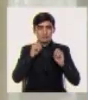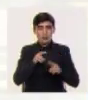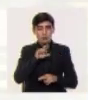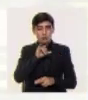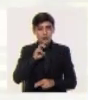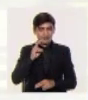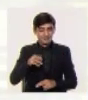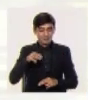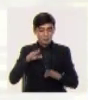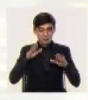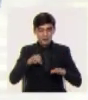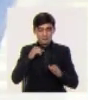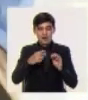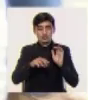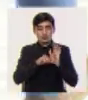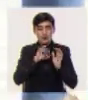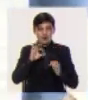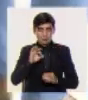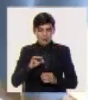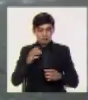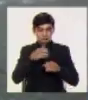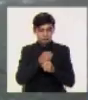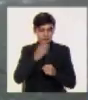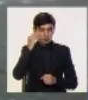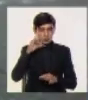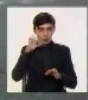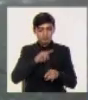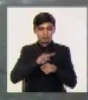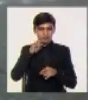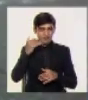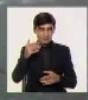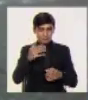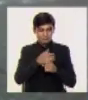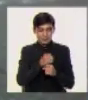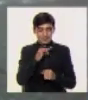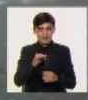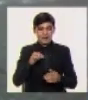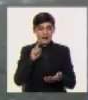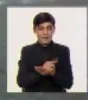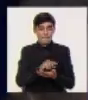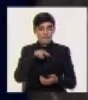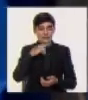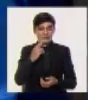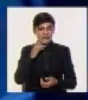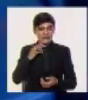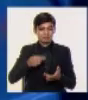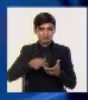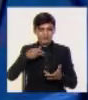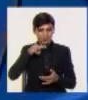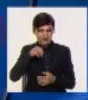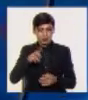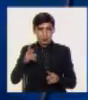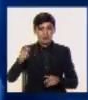с 26 октября сократится число зарубежных авиарейсов, вводится обязательное ПЦР-тестирование